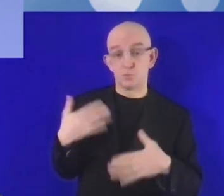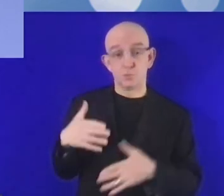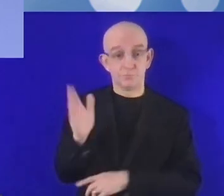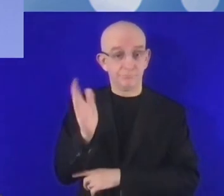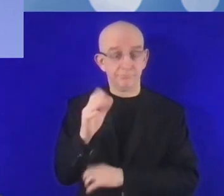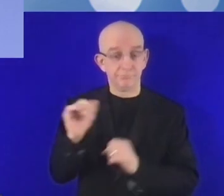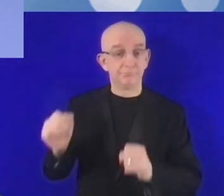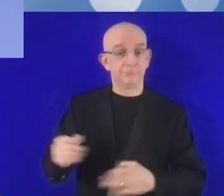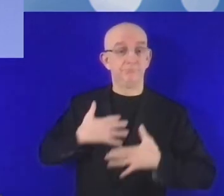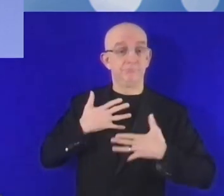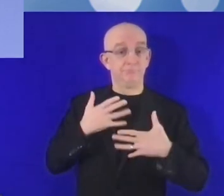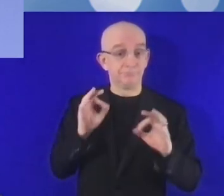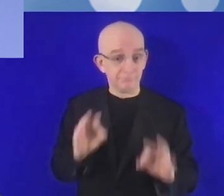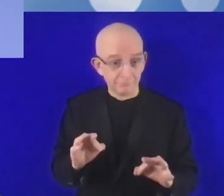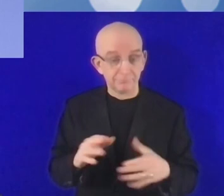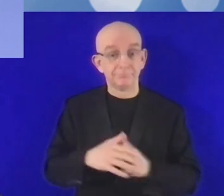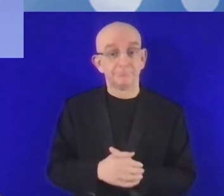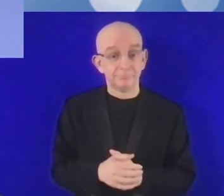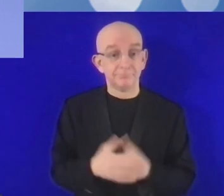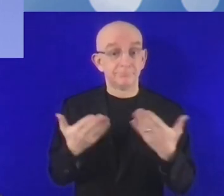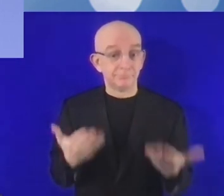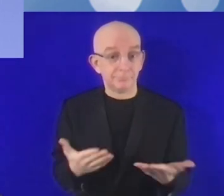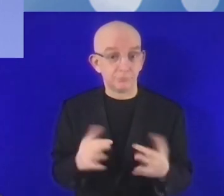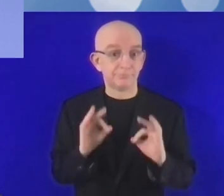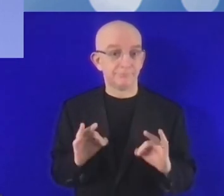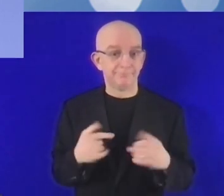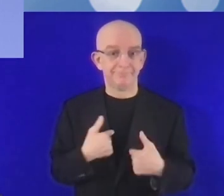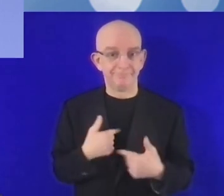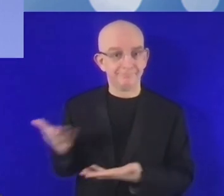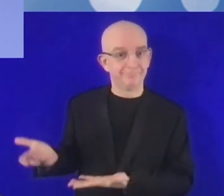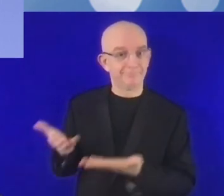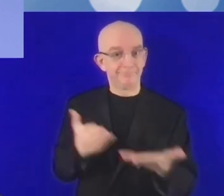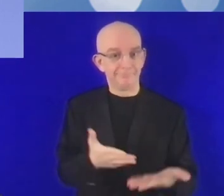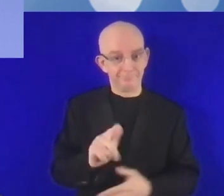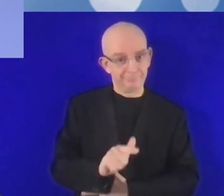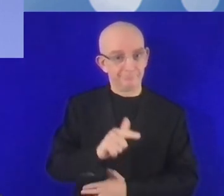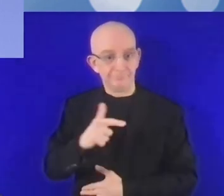的一些致辞发言。下面我们有请